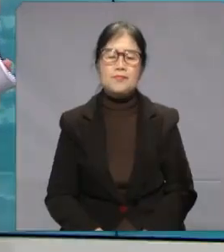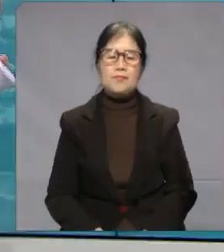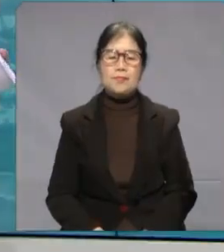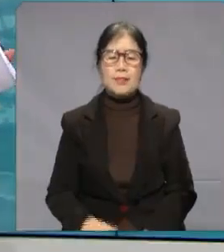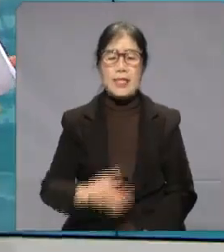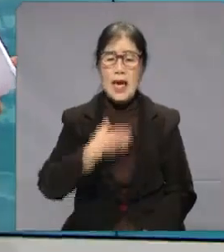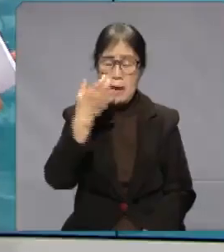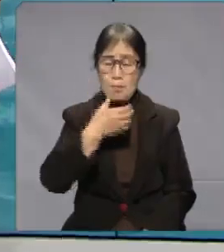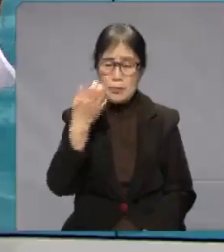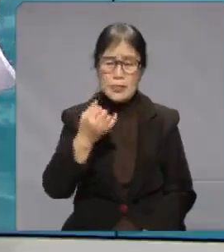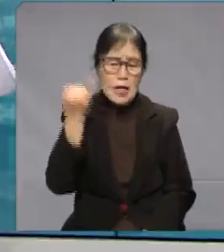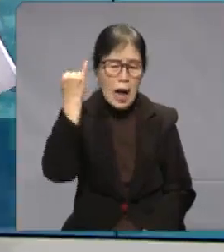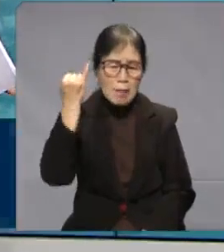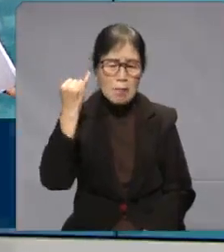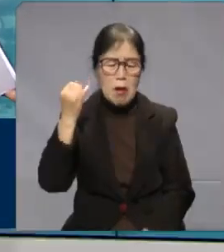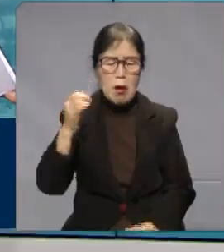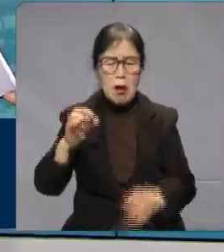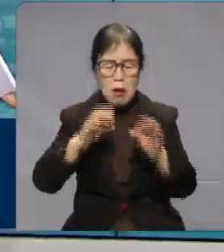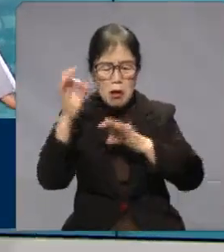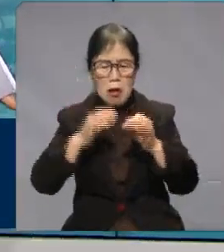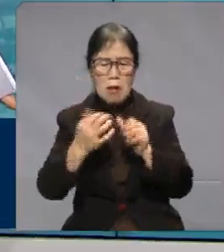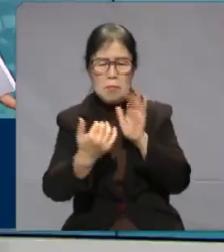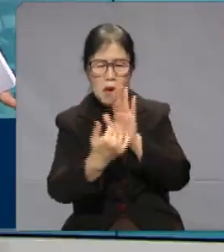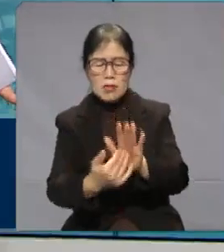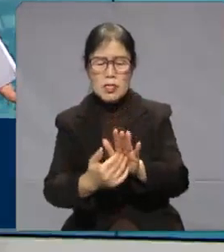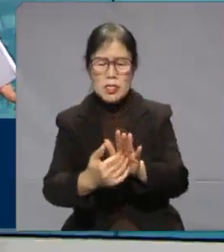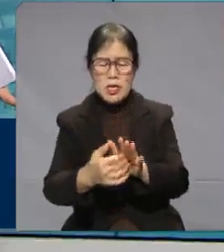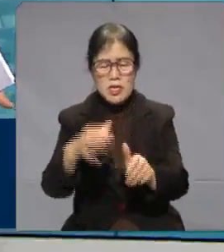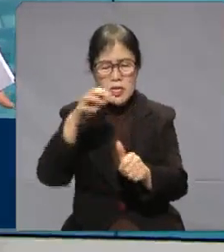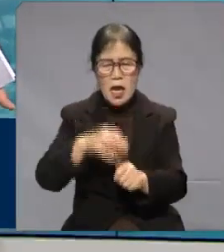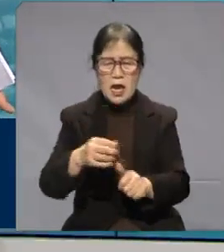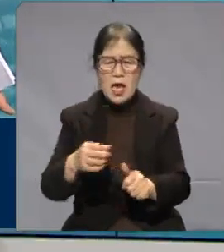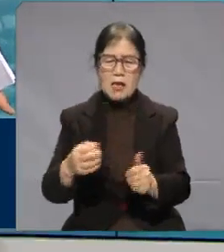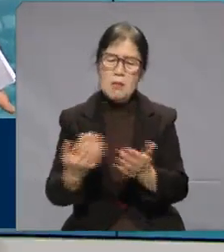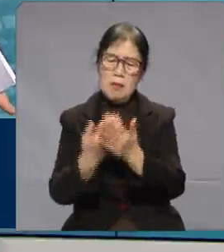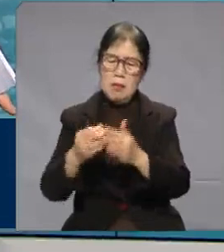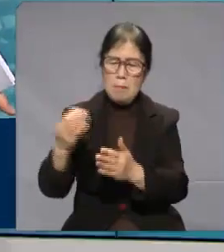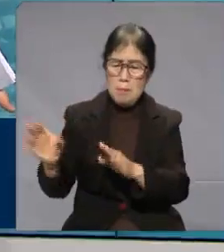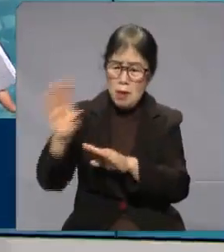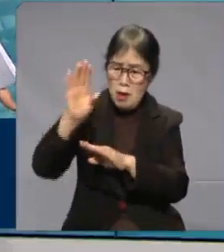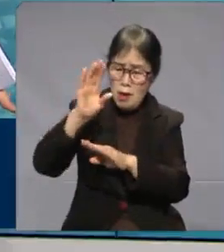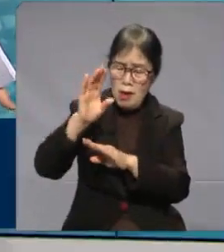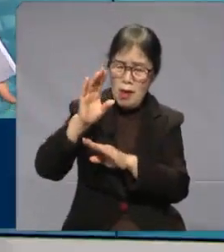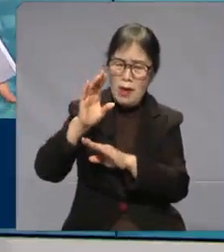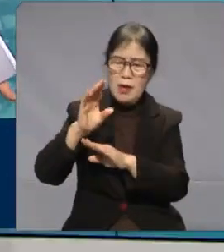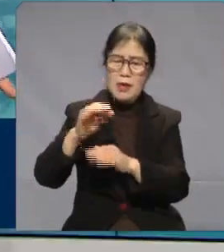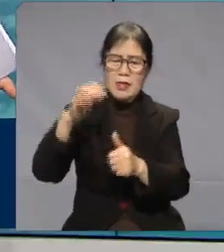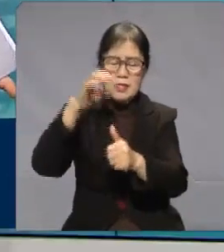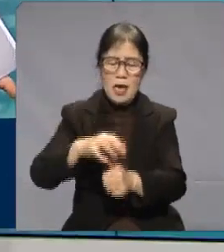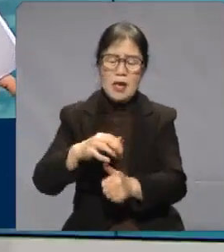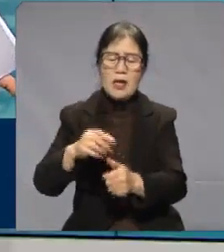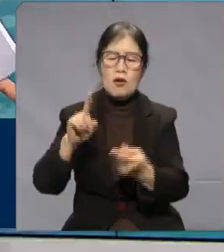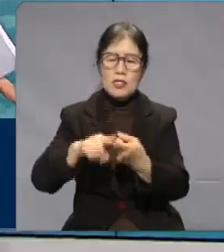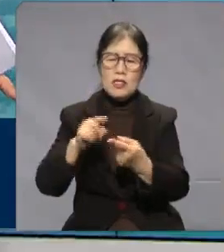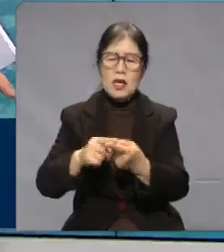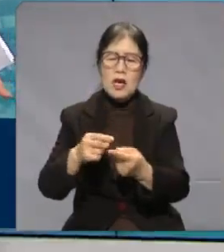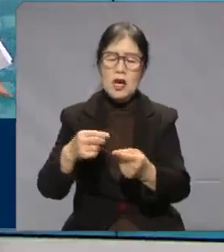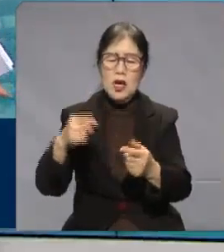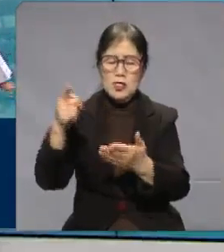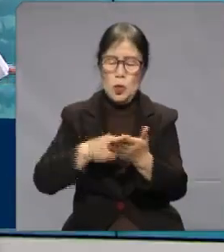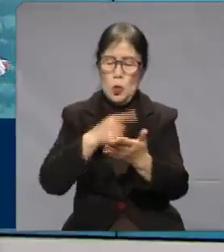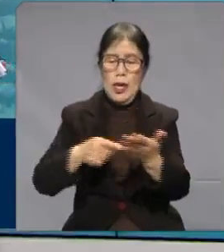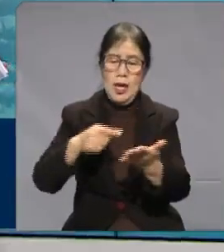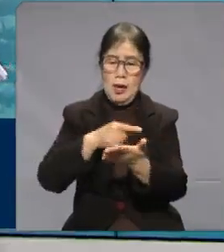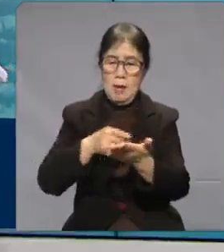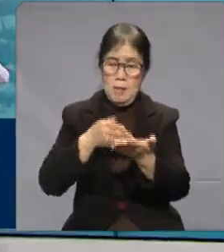애플이 아이폰 오작동을 막으려고 기기 성능을 제한하는 업데이트를 진행한 것에 손해배상이 제기된 사건에서 항소심